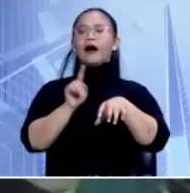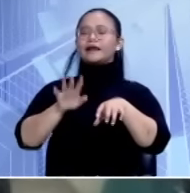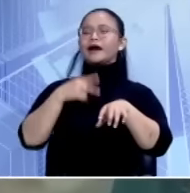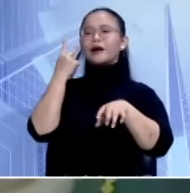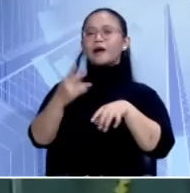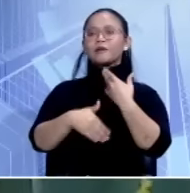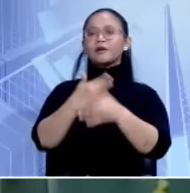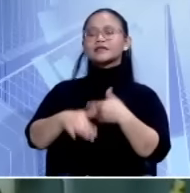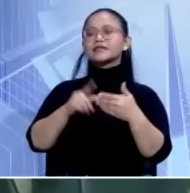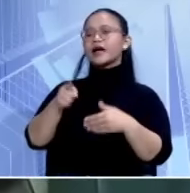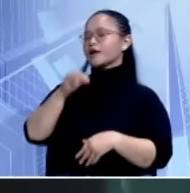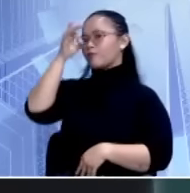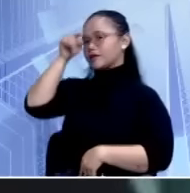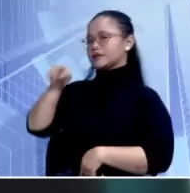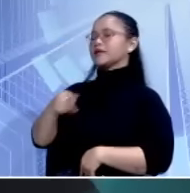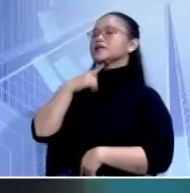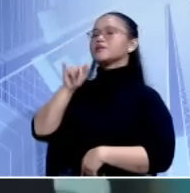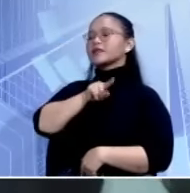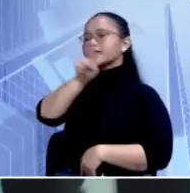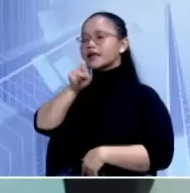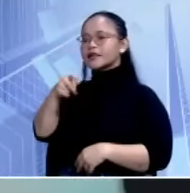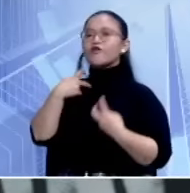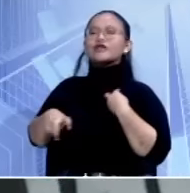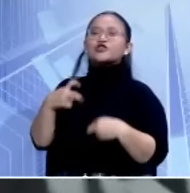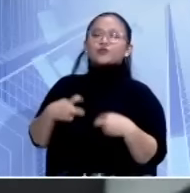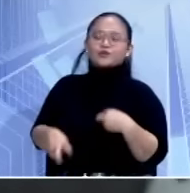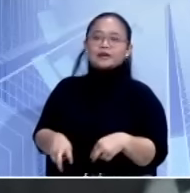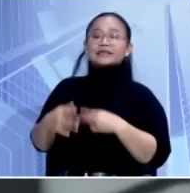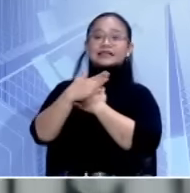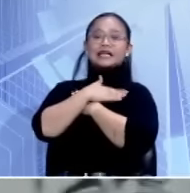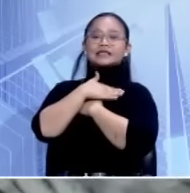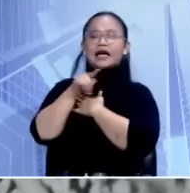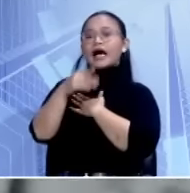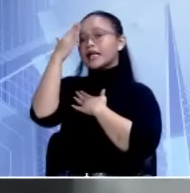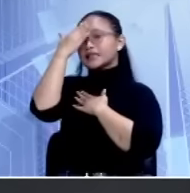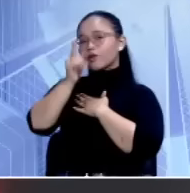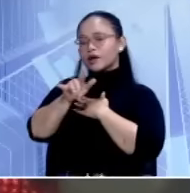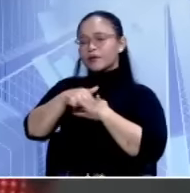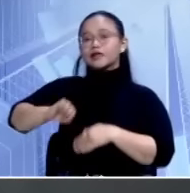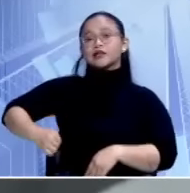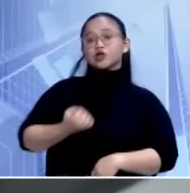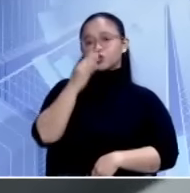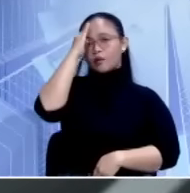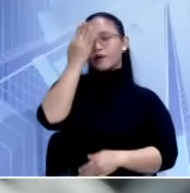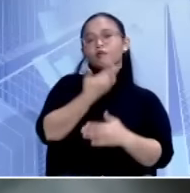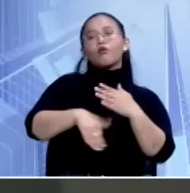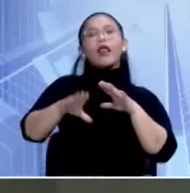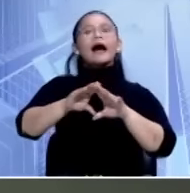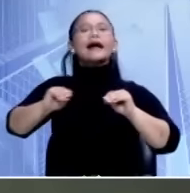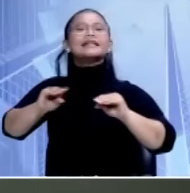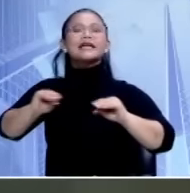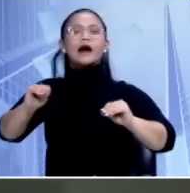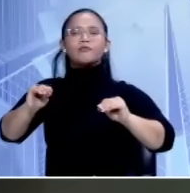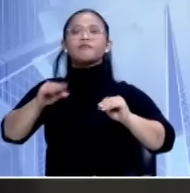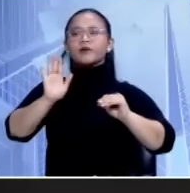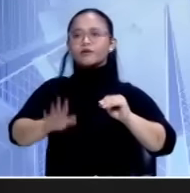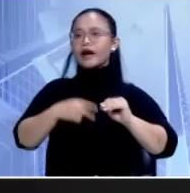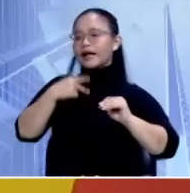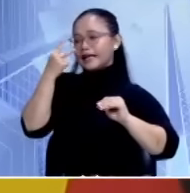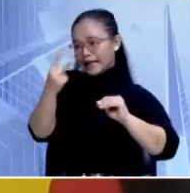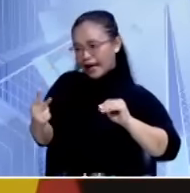Polri Kramat Jati untuk divisum. Jasad keduanya pertama kali ditemukan sang suami yang baru pulang kerja. Menurut warga, kedua